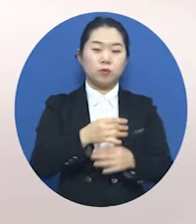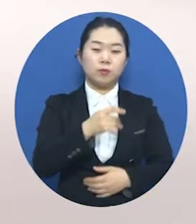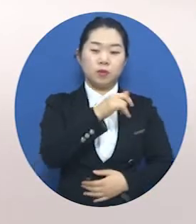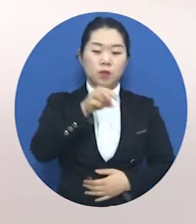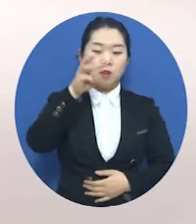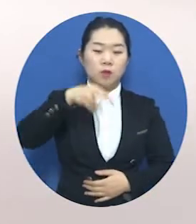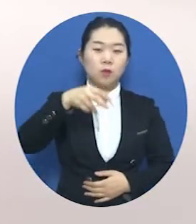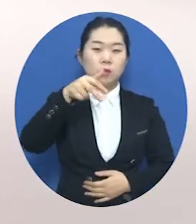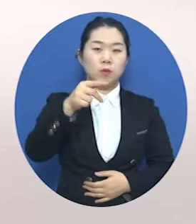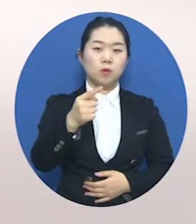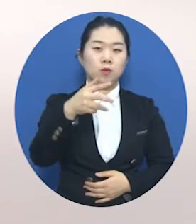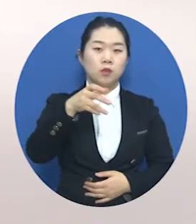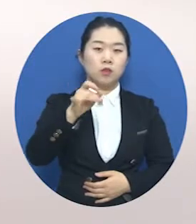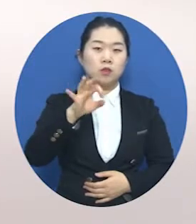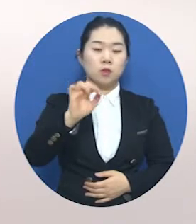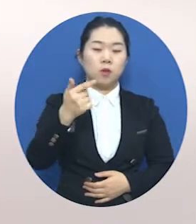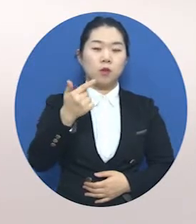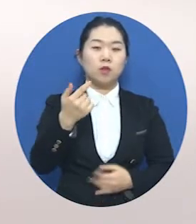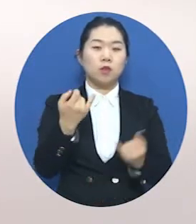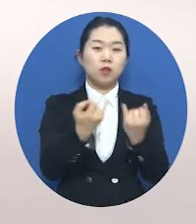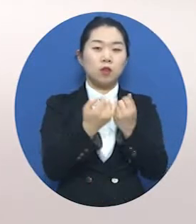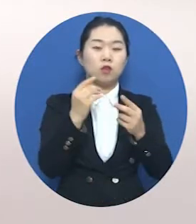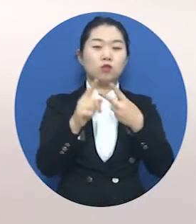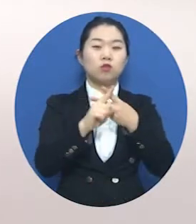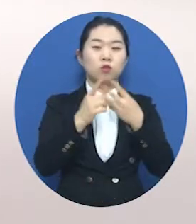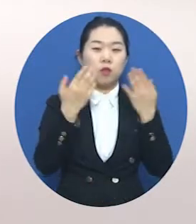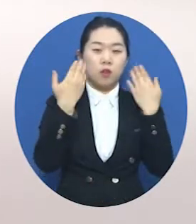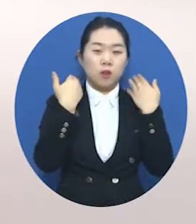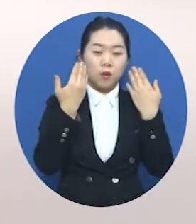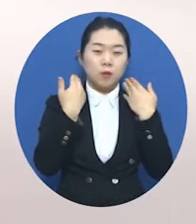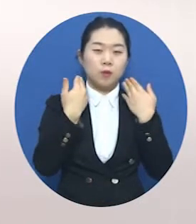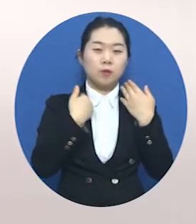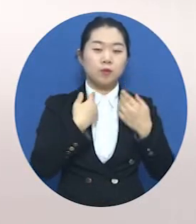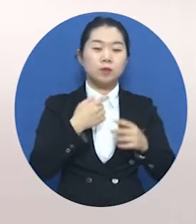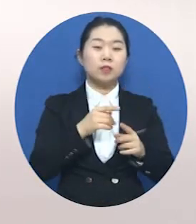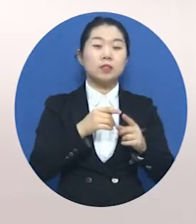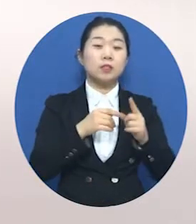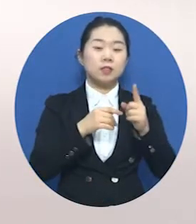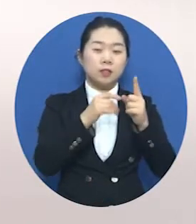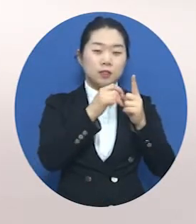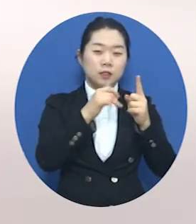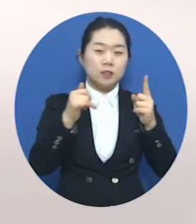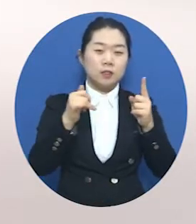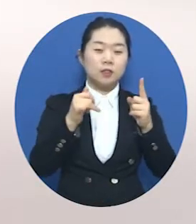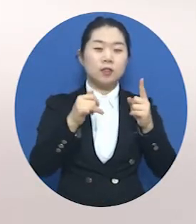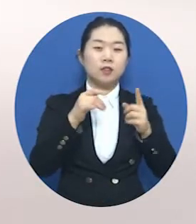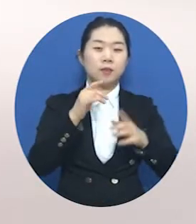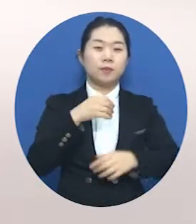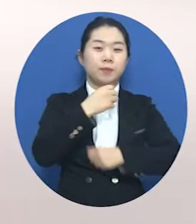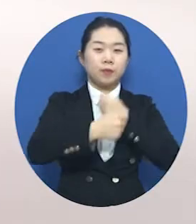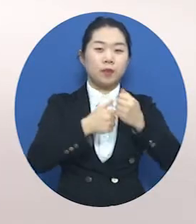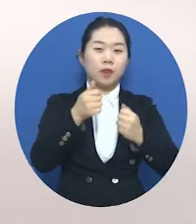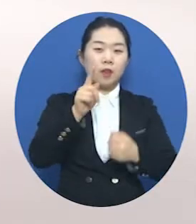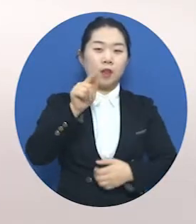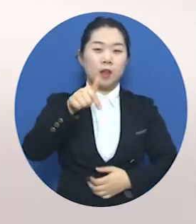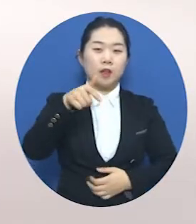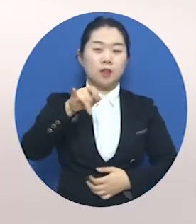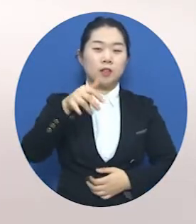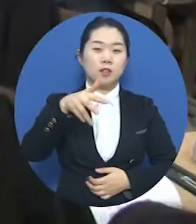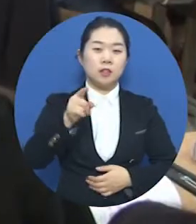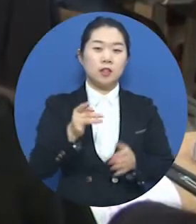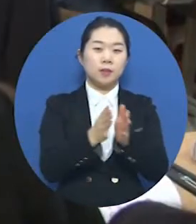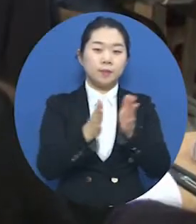세종시 조치원 여자중학교는 7일 1학년을 대상으로 자유학기제 진로직업체험의 날을 시행했습니다.